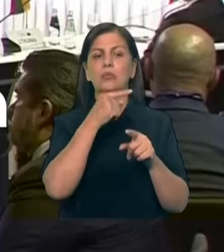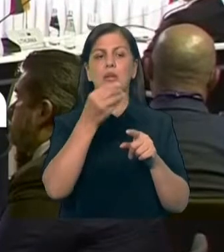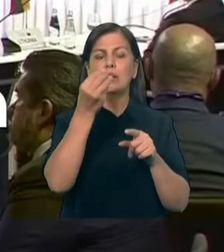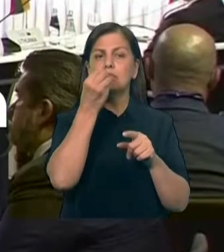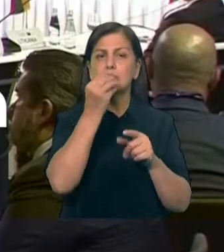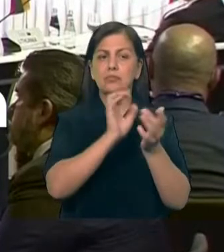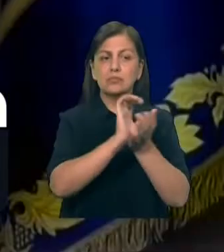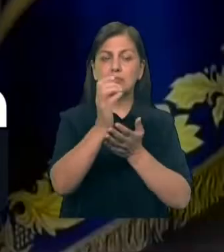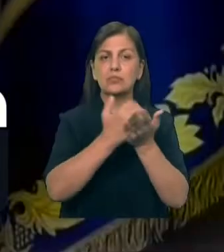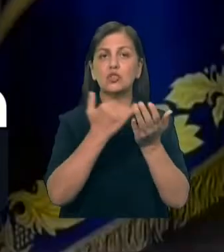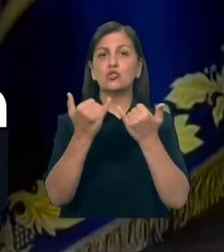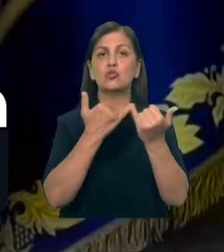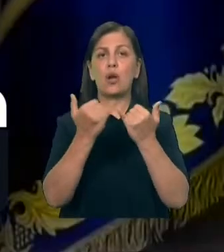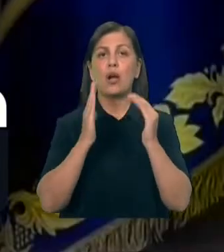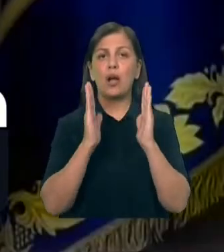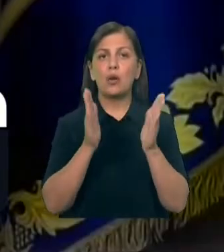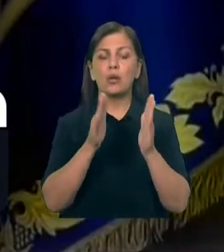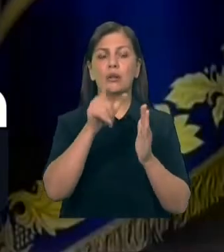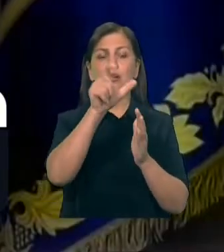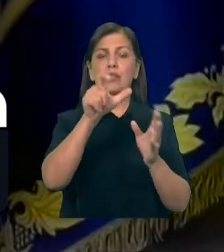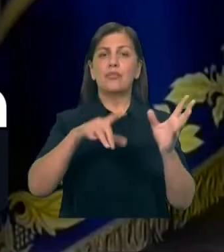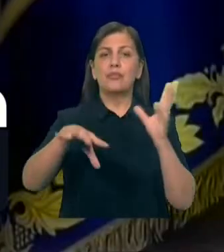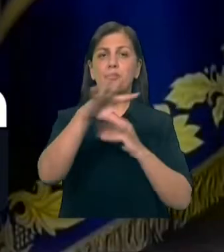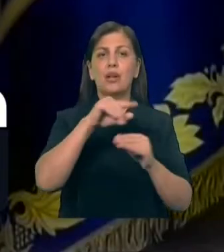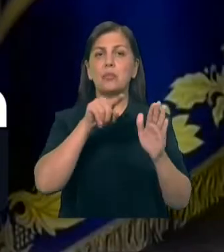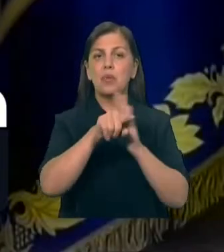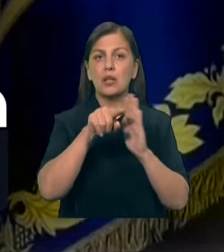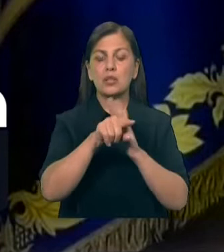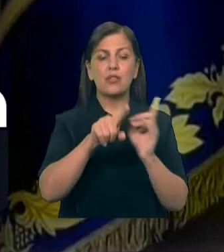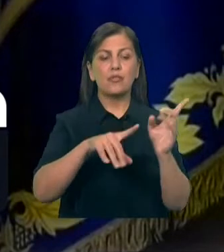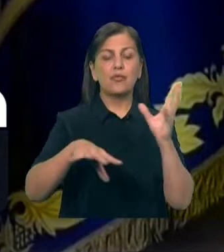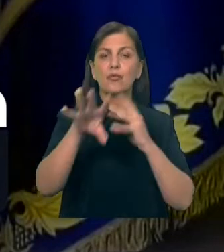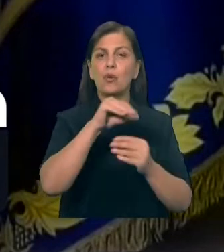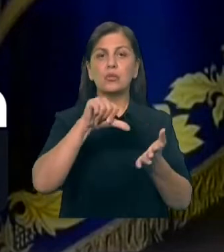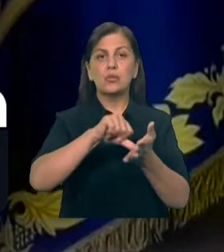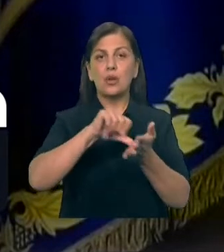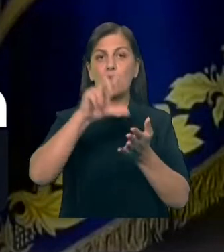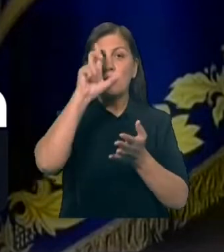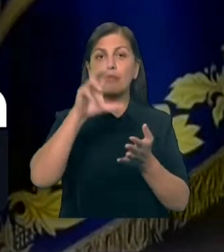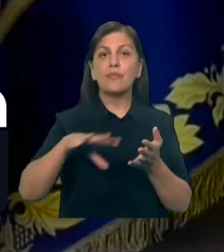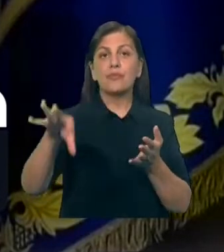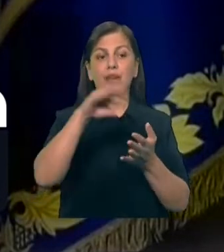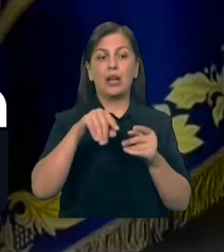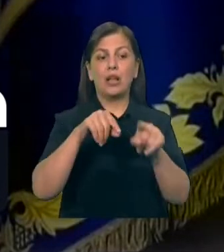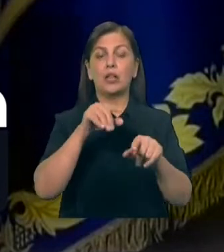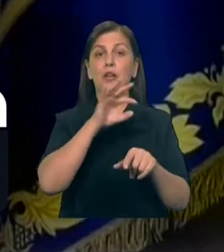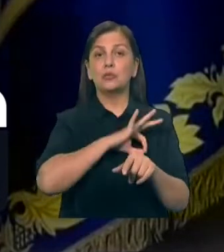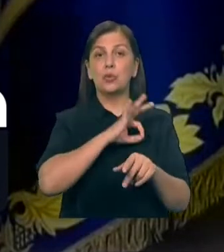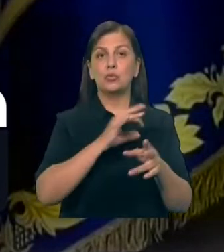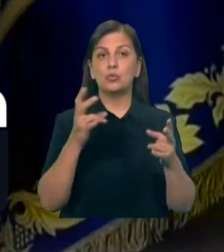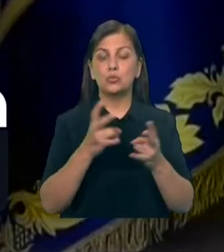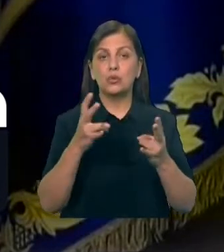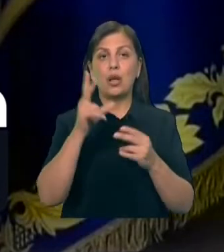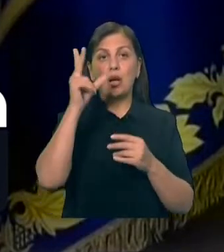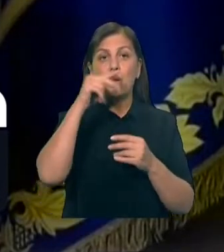üçün yaşıl dəhlizlər, insanların miqrasiyası, bunların hamısı bu təşəbbüsdə iştirak edən ölkələrin ərazisindən keçir. Düşünəndə ki, düşmən